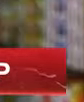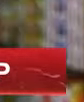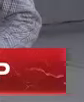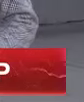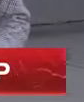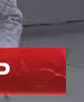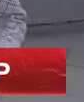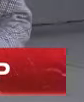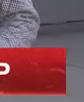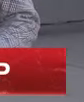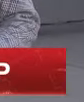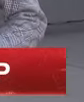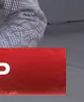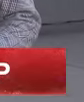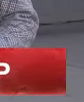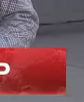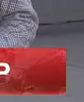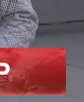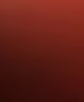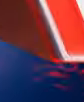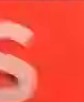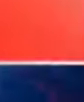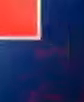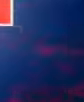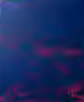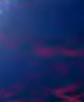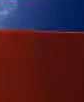көтерілуіне әкелмей ме? Бұл туралы мен Мөлдір Жақан айтам.